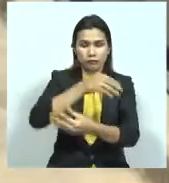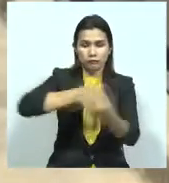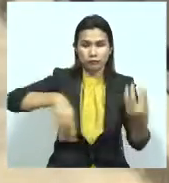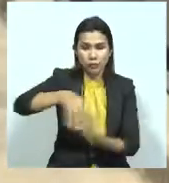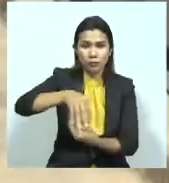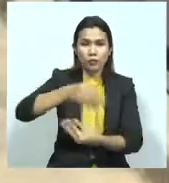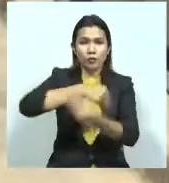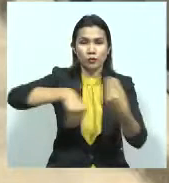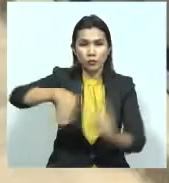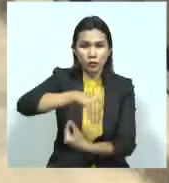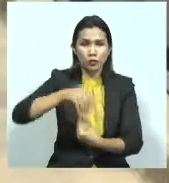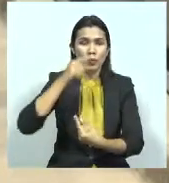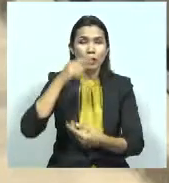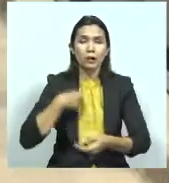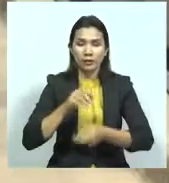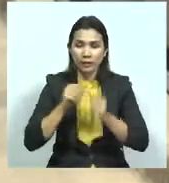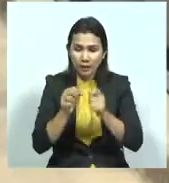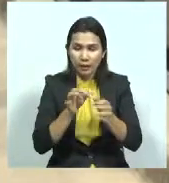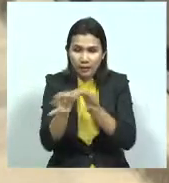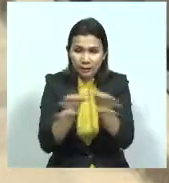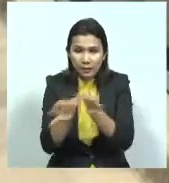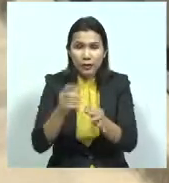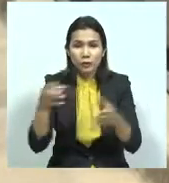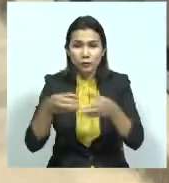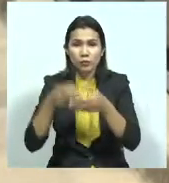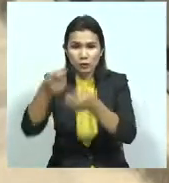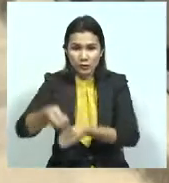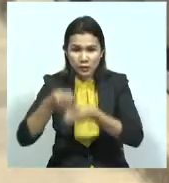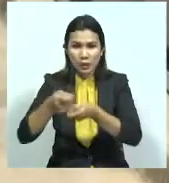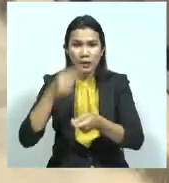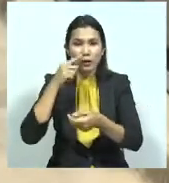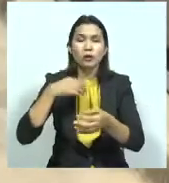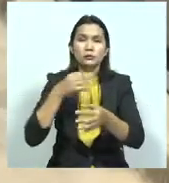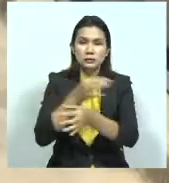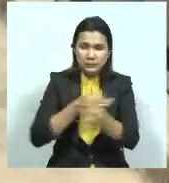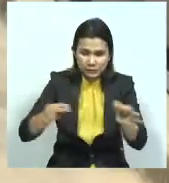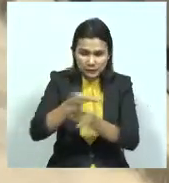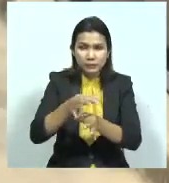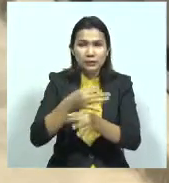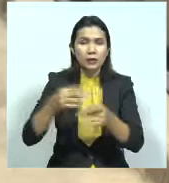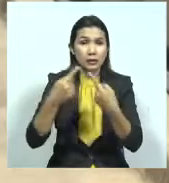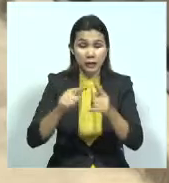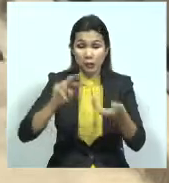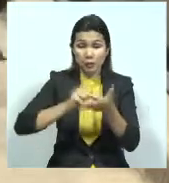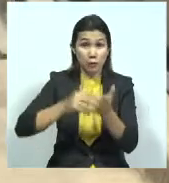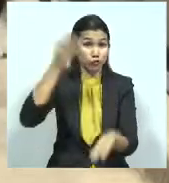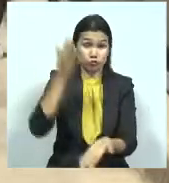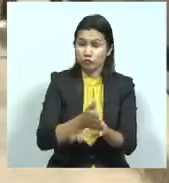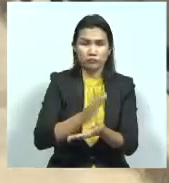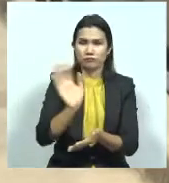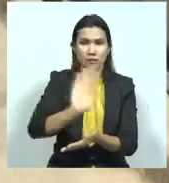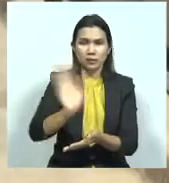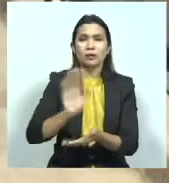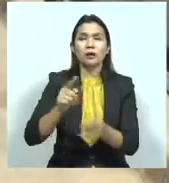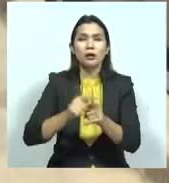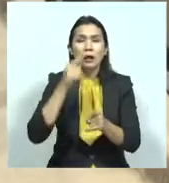ะก็ได้ทำความเข้าใจกับเกษตรกรในเรื่องของการสลับกันใช้แต่ก็ยืนยันว่าจะไม่งดส่งน้ำแล้วก็จะมีการป